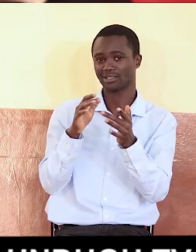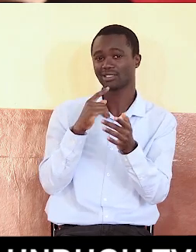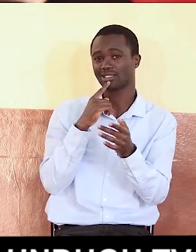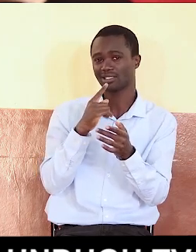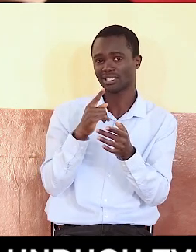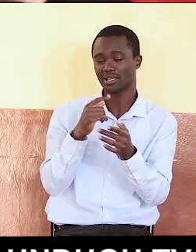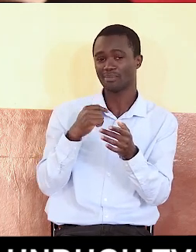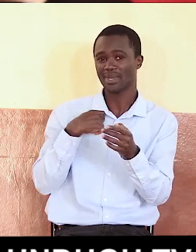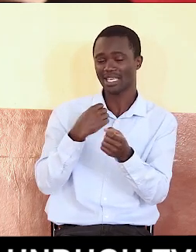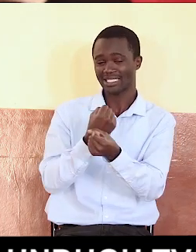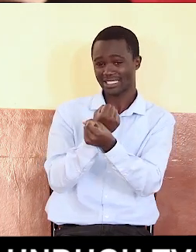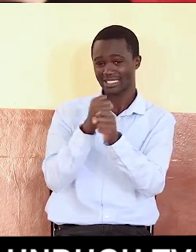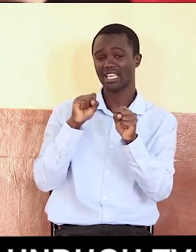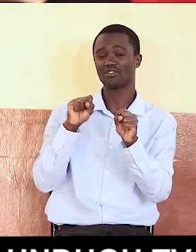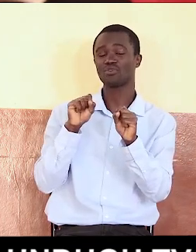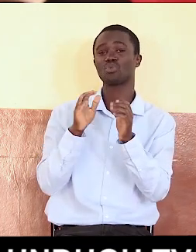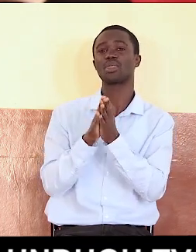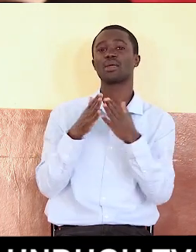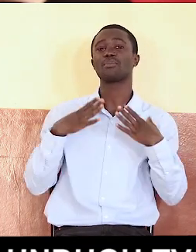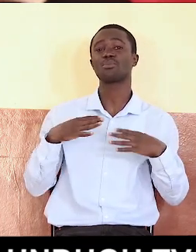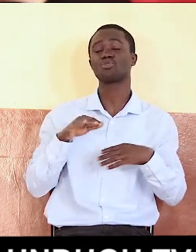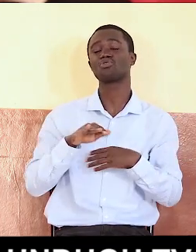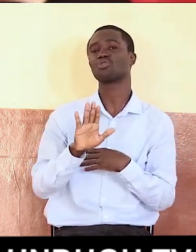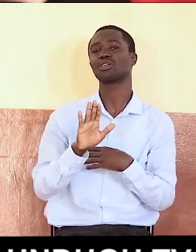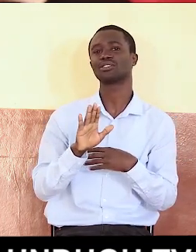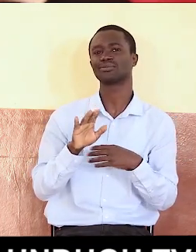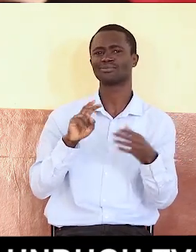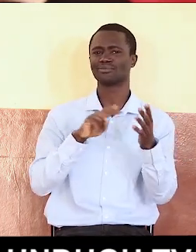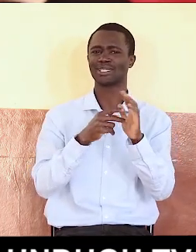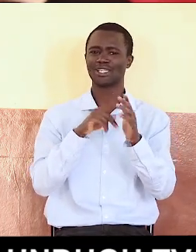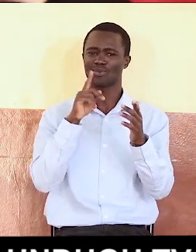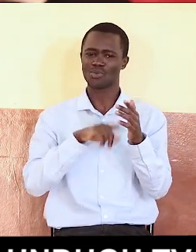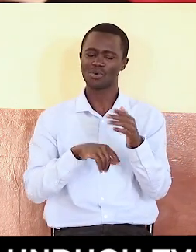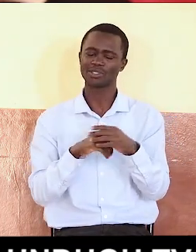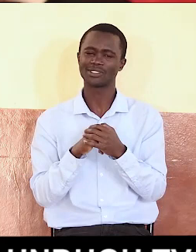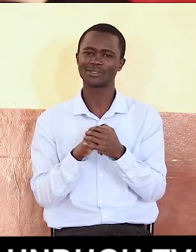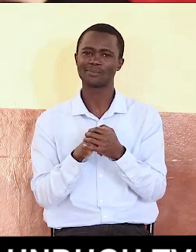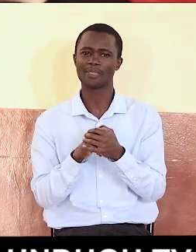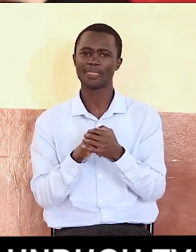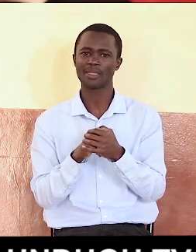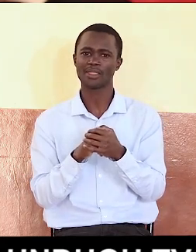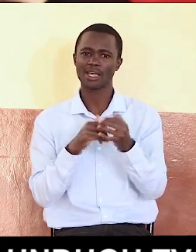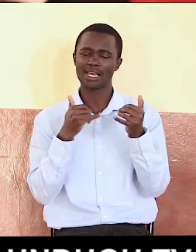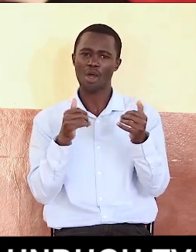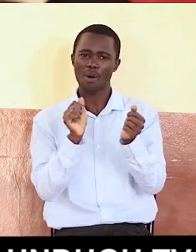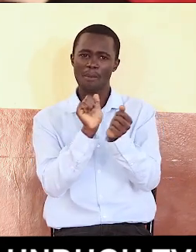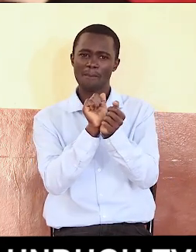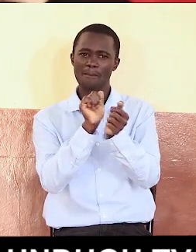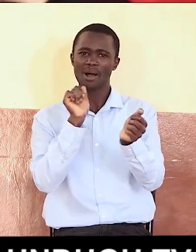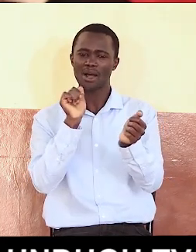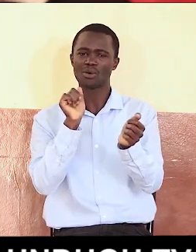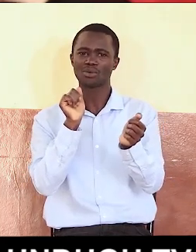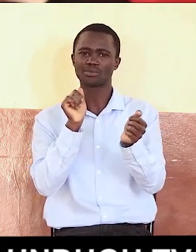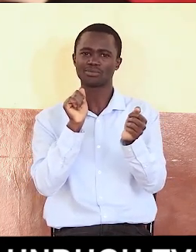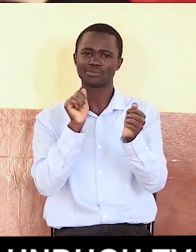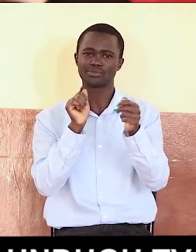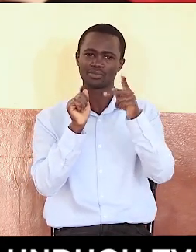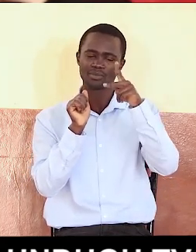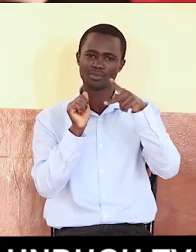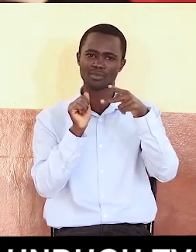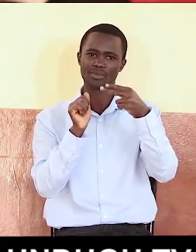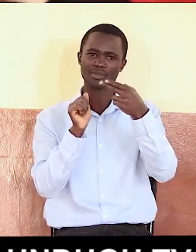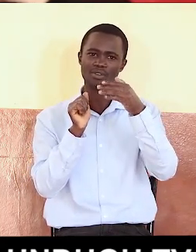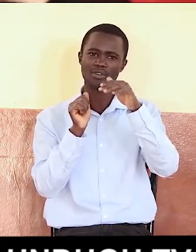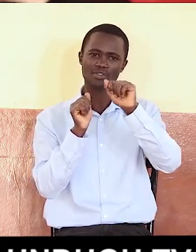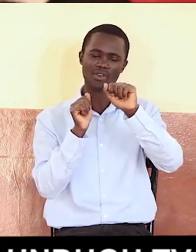nitakuokoa na watu wako. Hapa alikuwa anamaanisha kwa Paulo ya kwamba Paulo, kwa sababu alikuwa Farisayo,